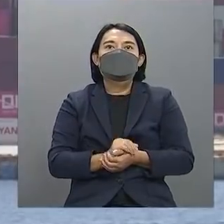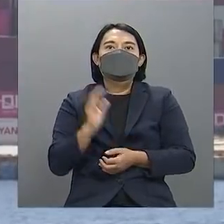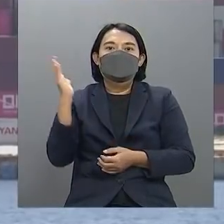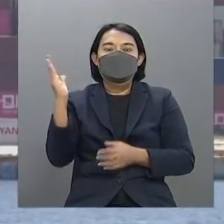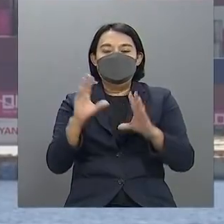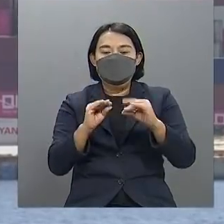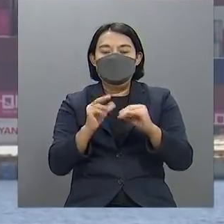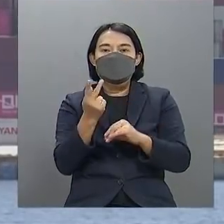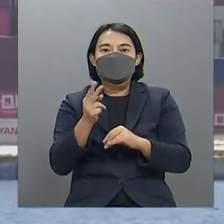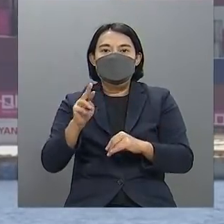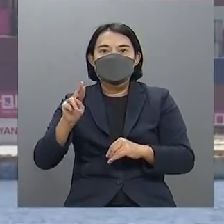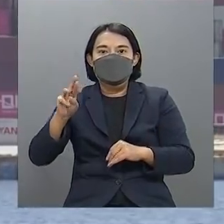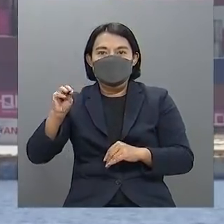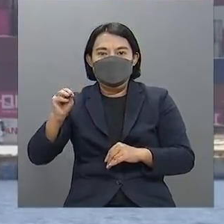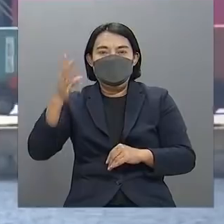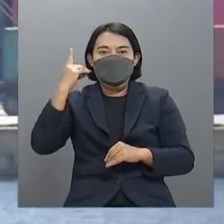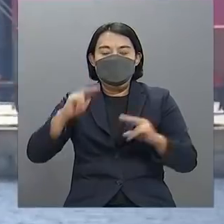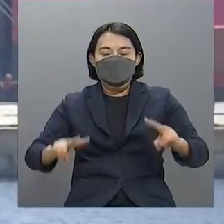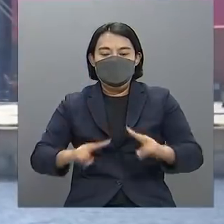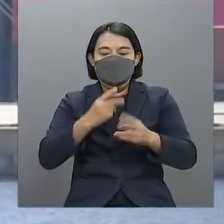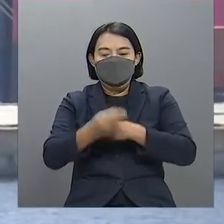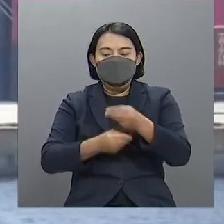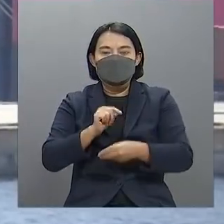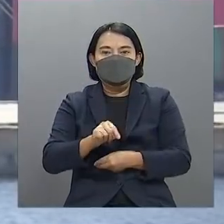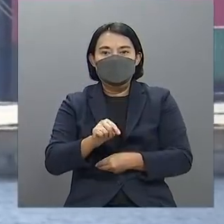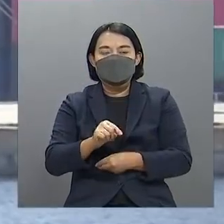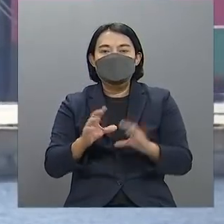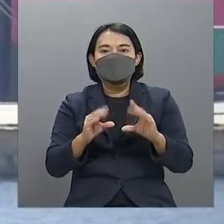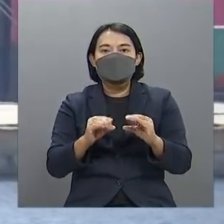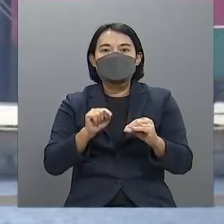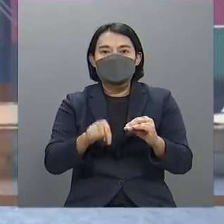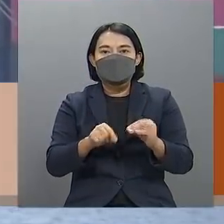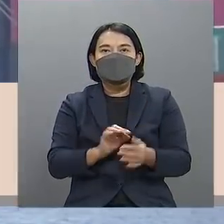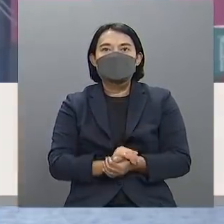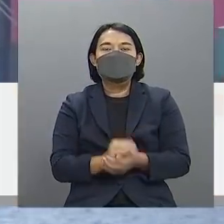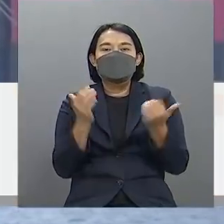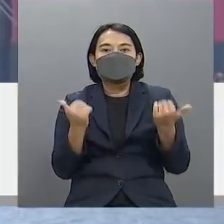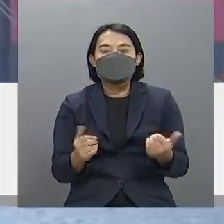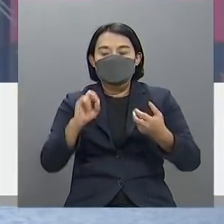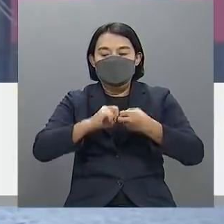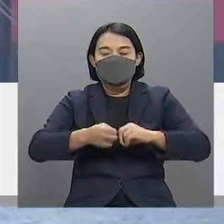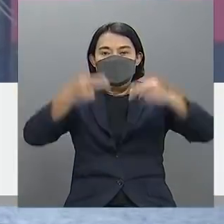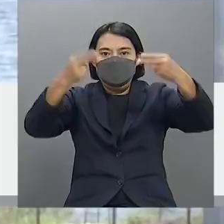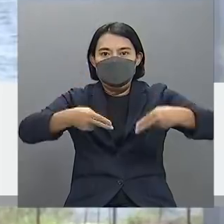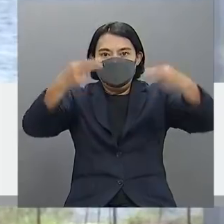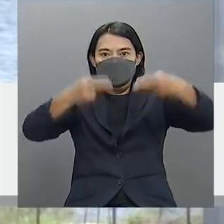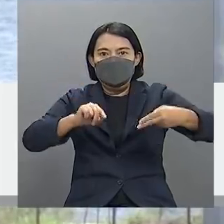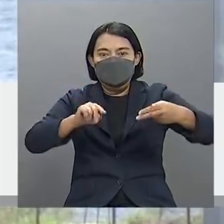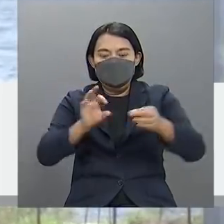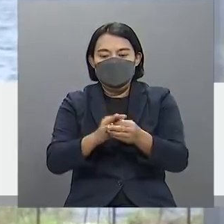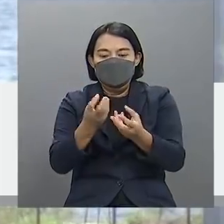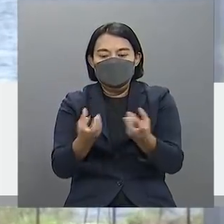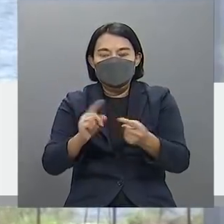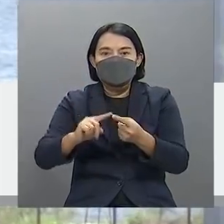มื่อวานนี้ค่ะทางกระทรวงพาณิชย์รายงานกับที่ประชุมบอกว่าตอนนี้เนี่ยสถานการณ์สู้รบกระทบต่อการนำเข้าส่งออกอย่างหนักขนส่งท